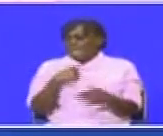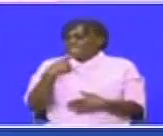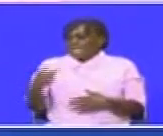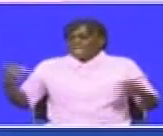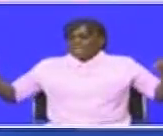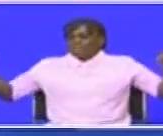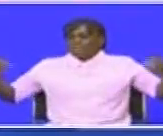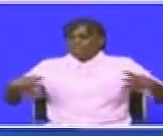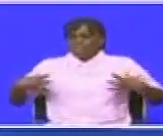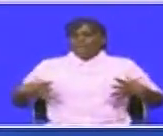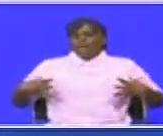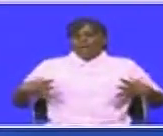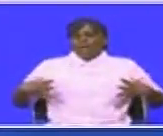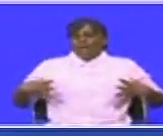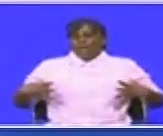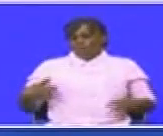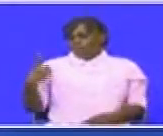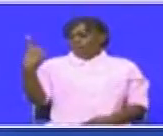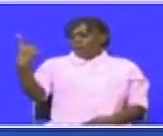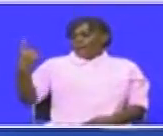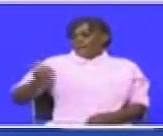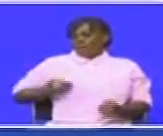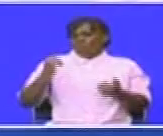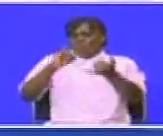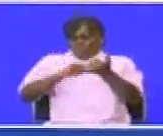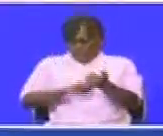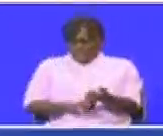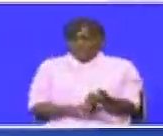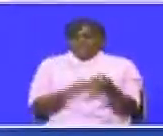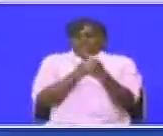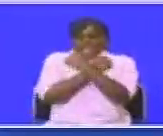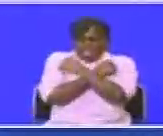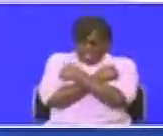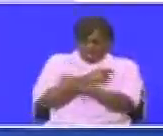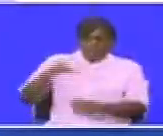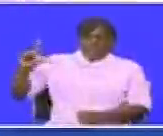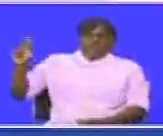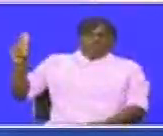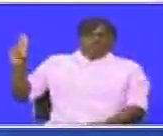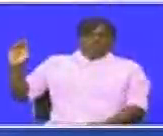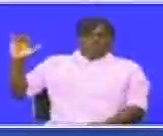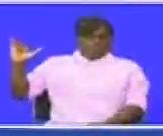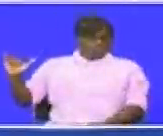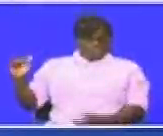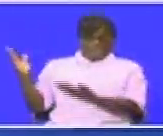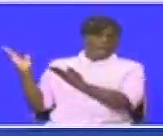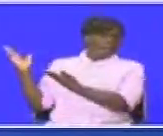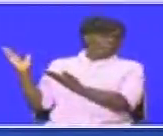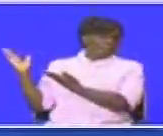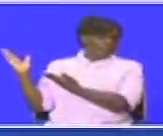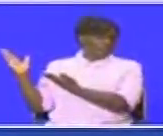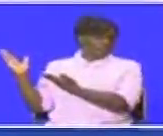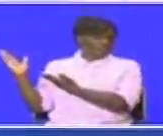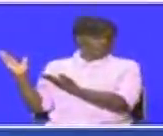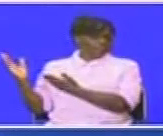clear that I have only one dear wife, Lucy, who's here. If the